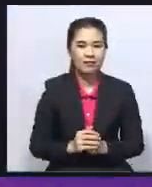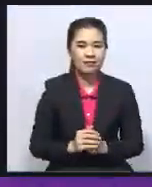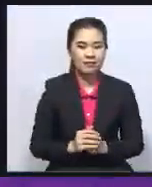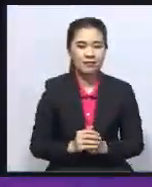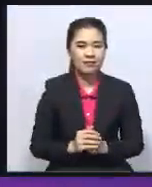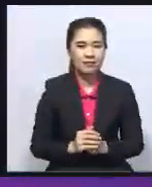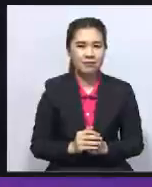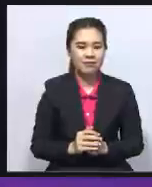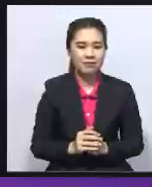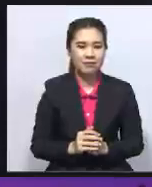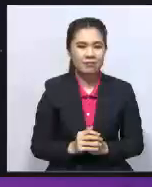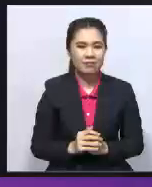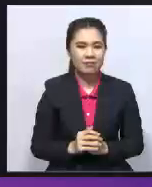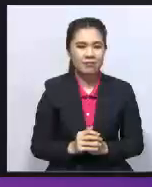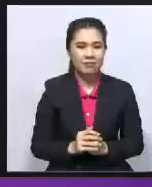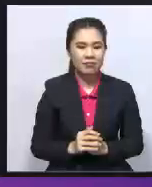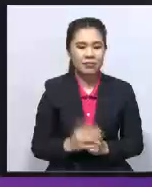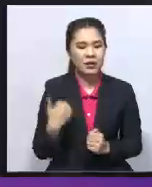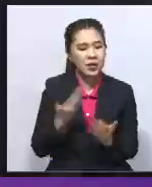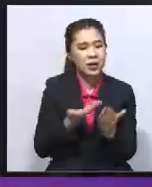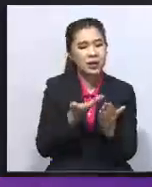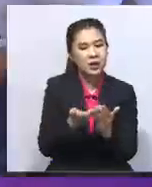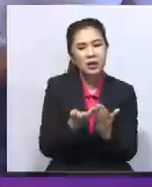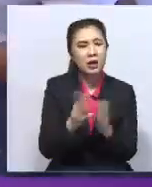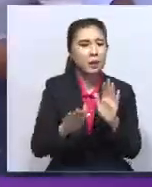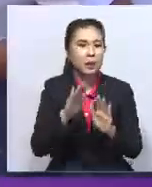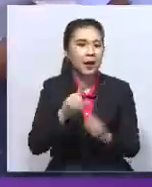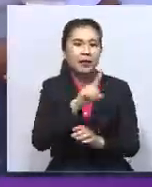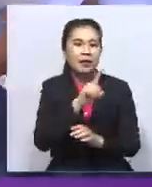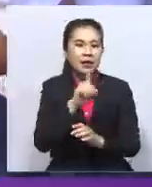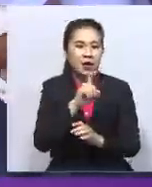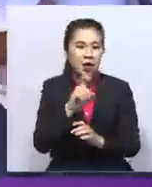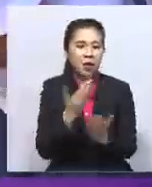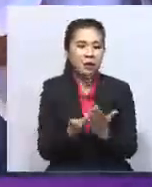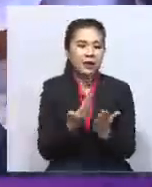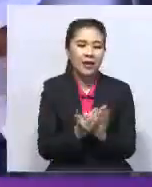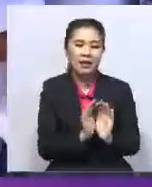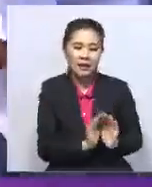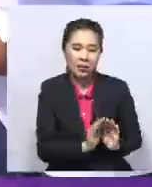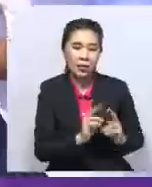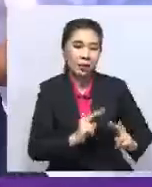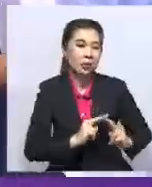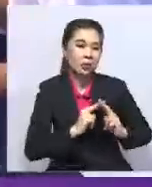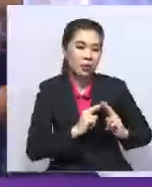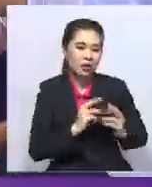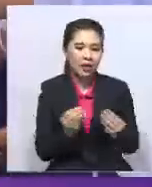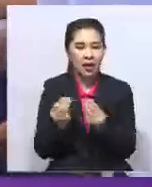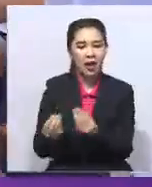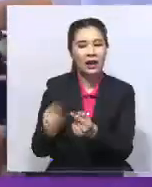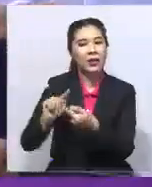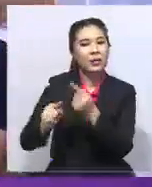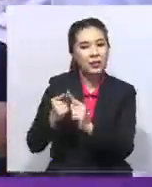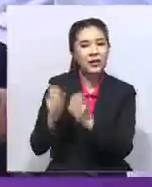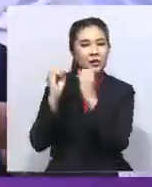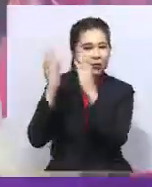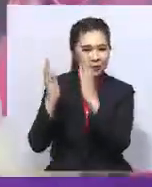องอย่างฟุ่มเฟือยส่วนใหญ่ก็จะซื้อกันไม่เกินคนละ100บาทนะครับแล้วก็เป็นเงินที่เก็บสะสมไว้เพื่อซื้อมอบให้กับเพื่อนสนิทและคุณ